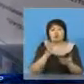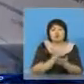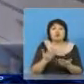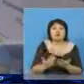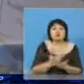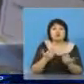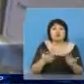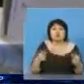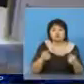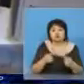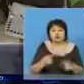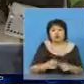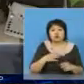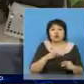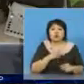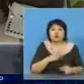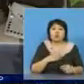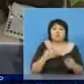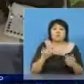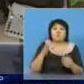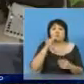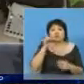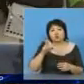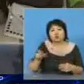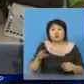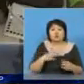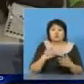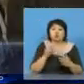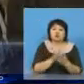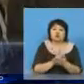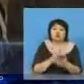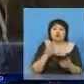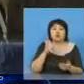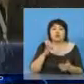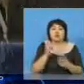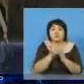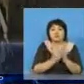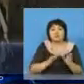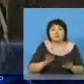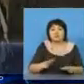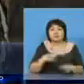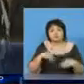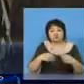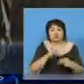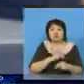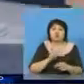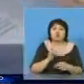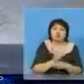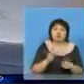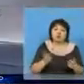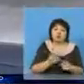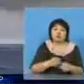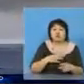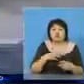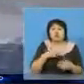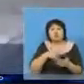Жаңа талаптарға сәйкес, еңбекке қабілетті отбасы мүшесі міндетті түрде бағдарлама аясында берілген жұмысқа баруы қажет.